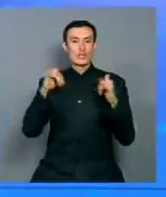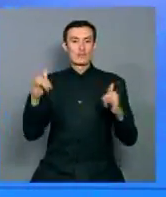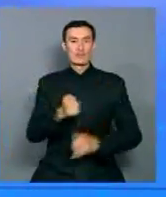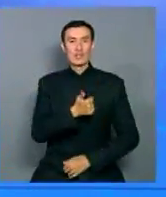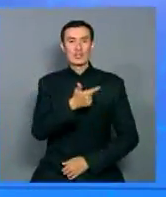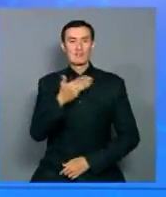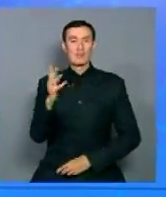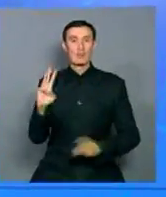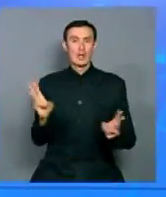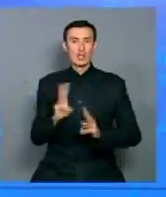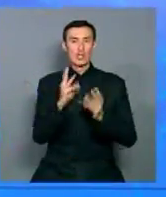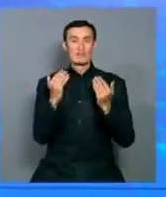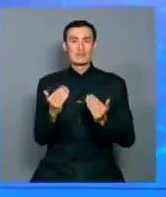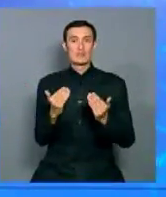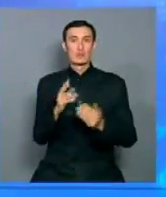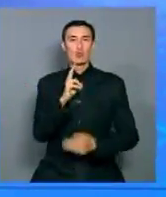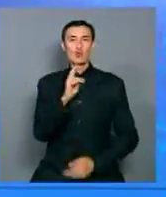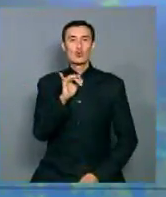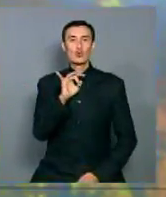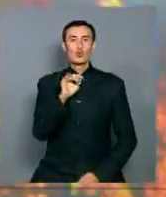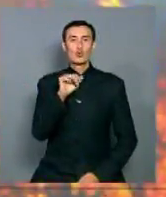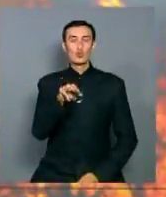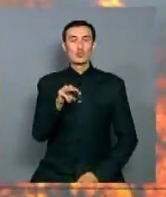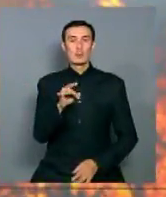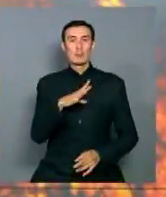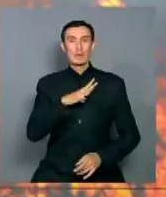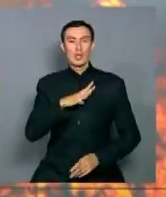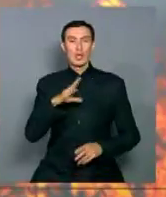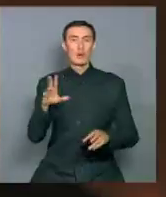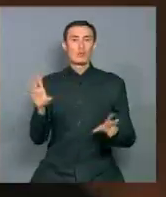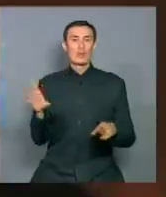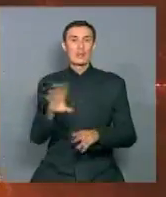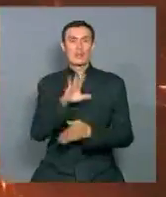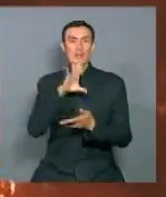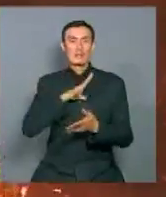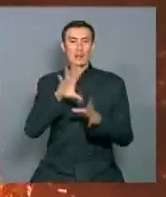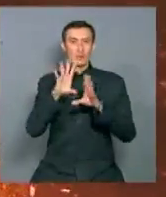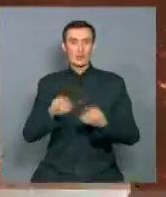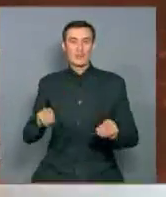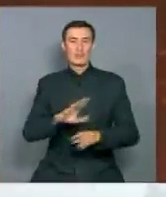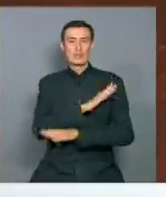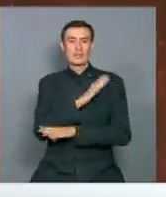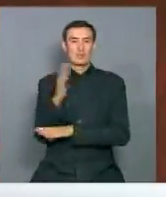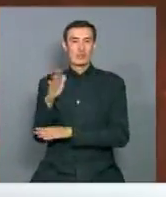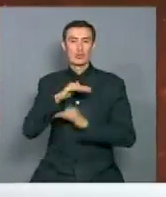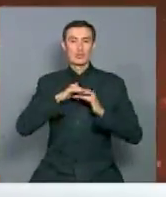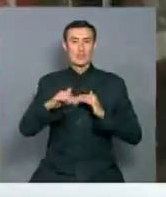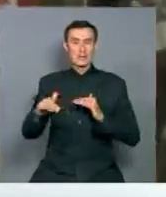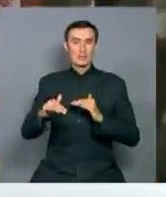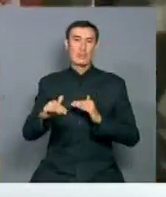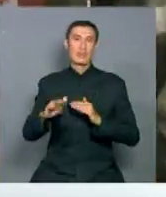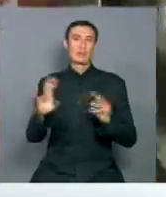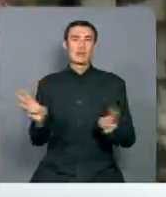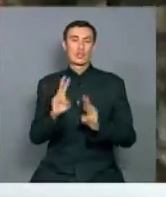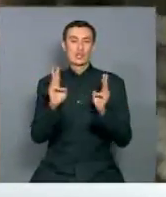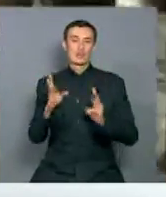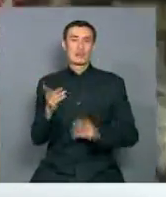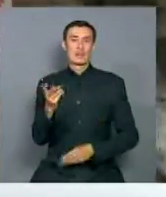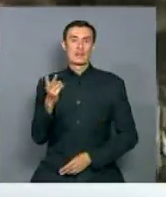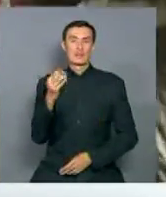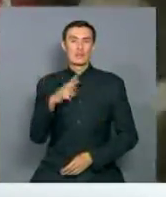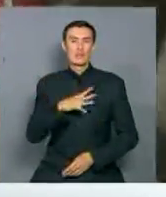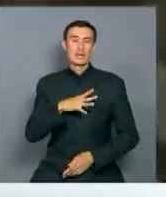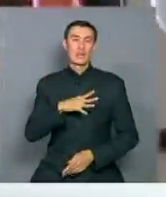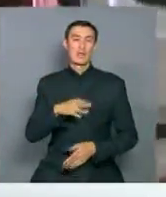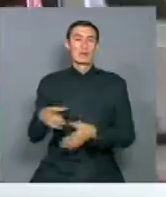количество пожаров. Только сегодня в Курчумском районе удалось ликвидировать возгорание в лесостепной зоне. Двое суток десантники